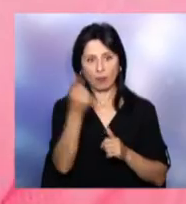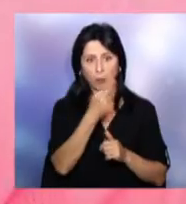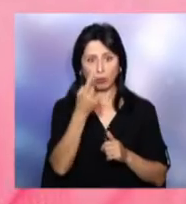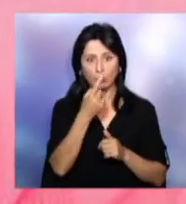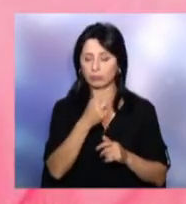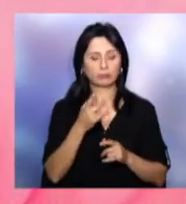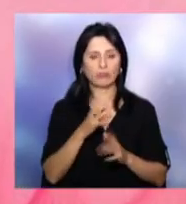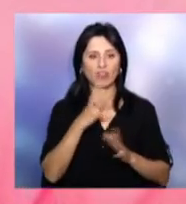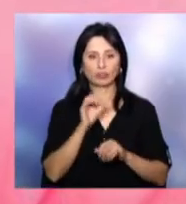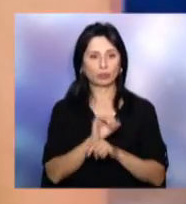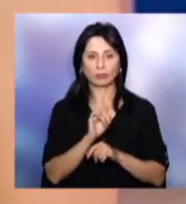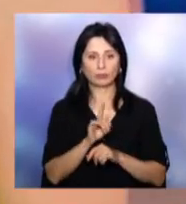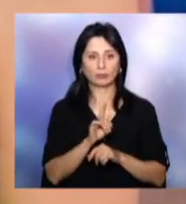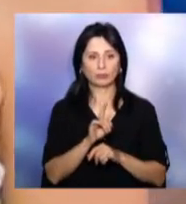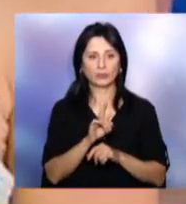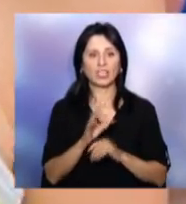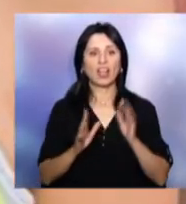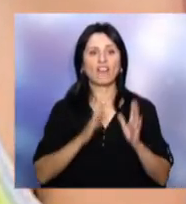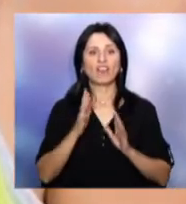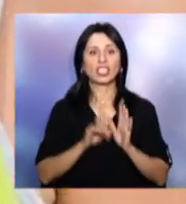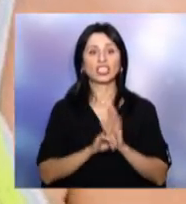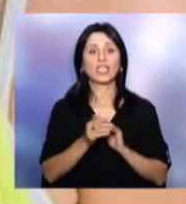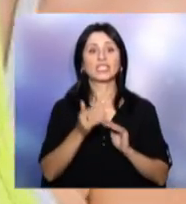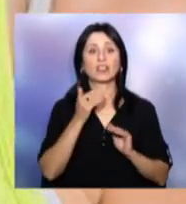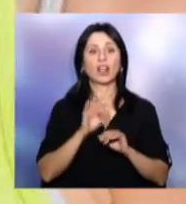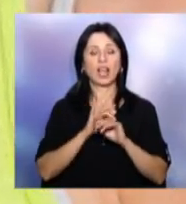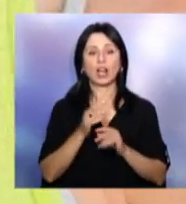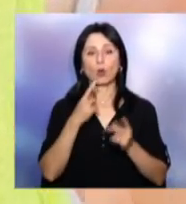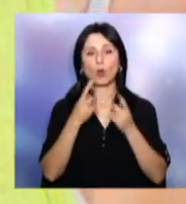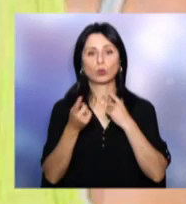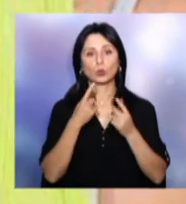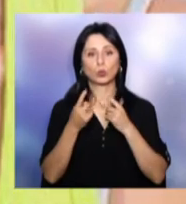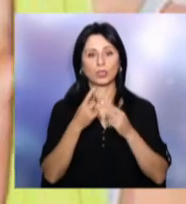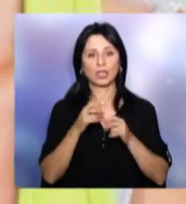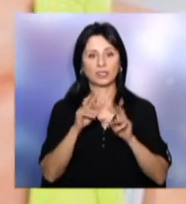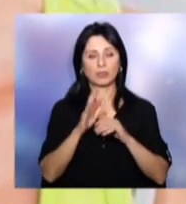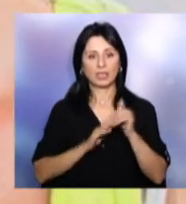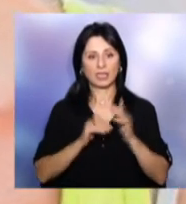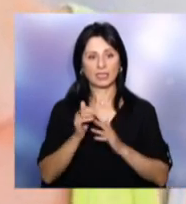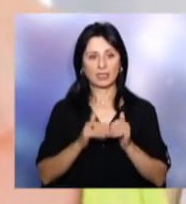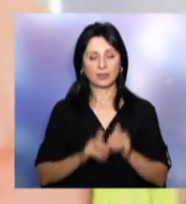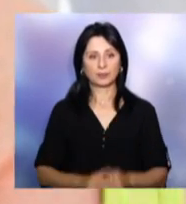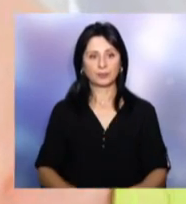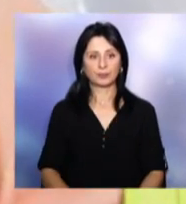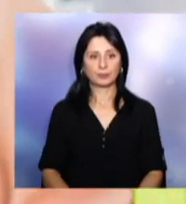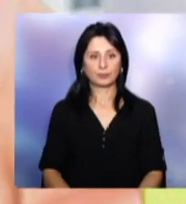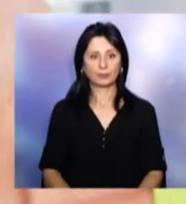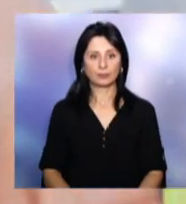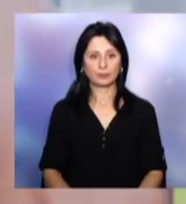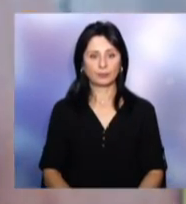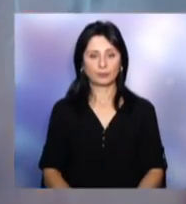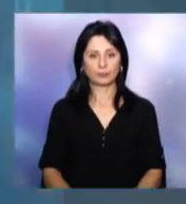სხვევის შეგრძნება. ვარჯიშის დაწყებამდე გაიარეთ კონსულტაცია სპეციალისტთან.